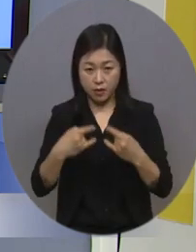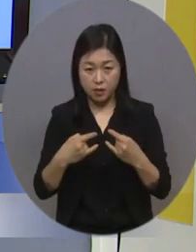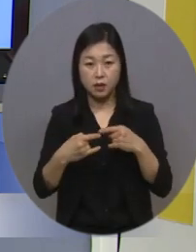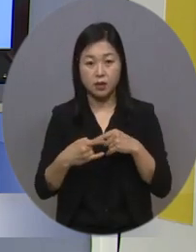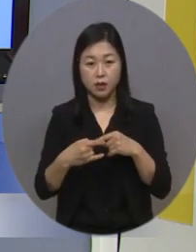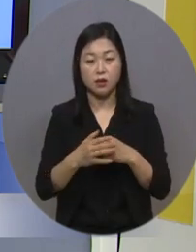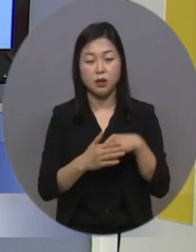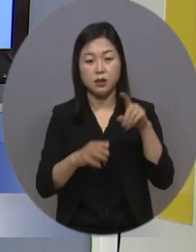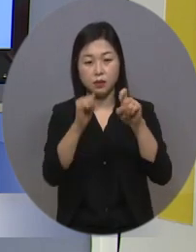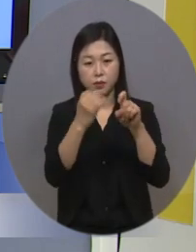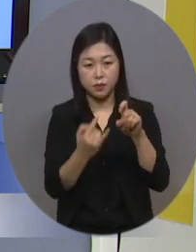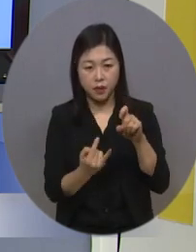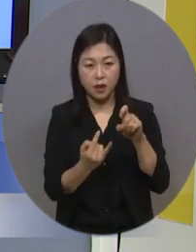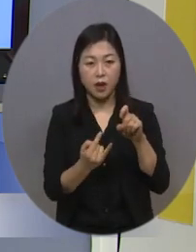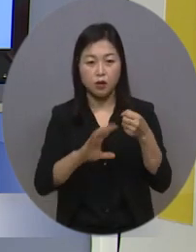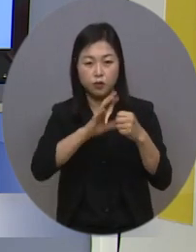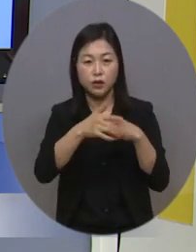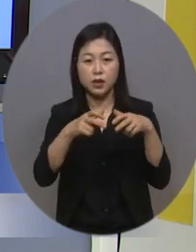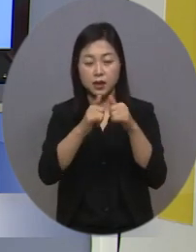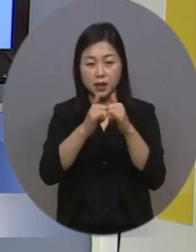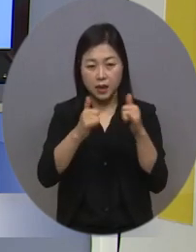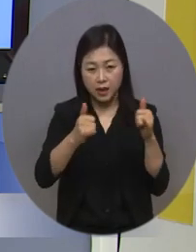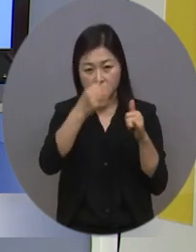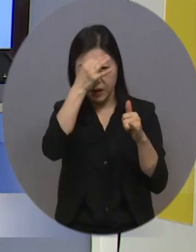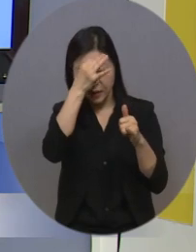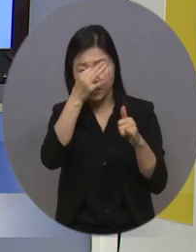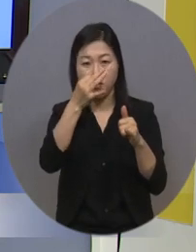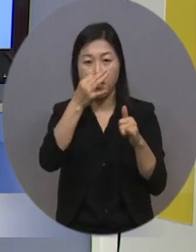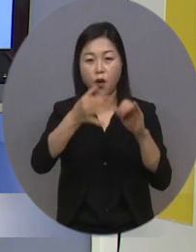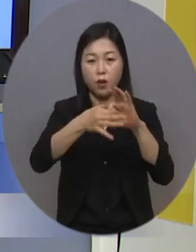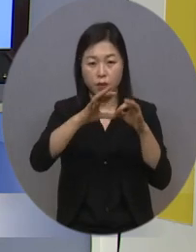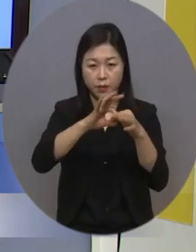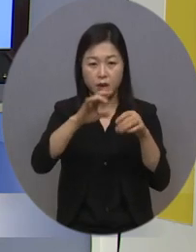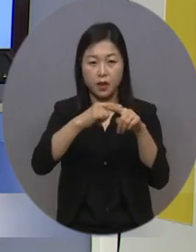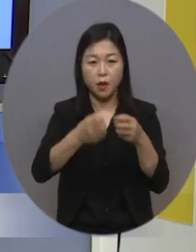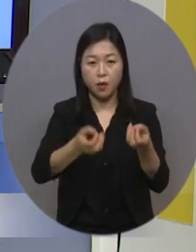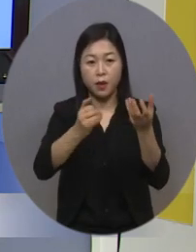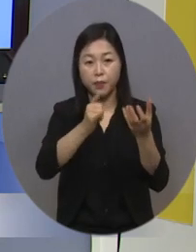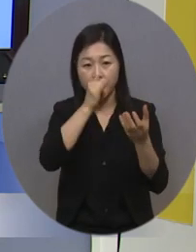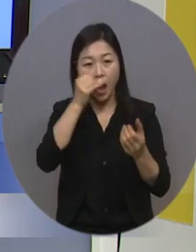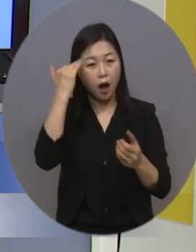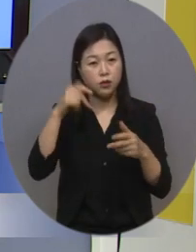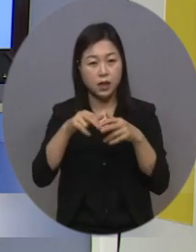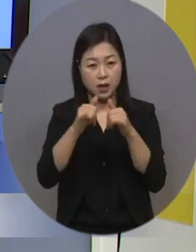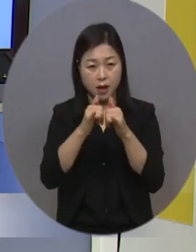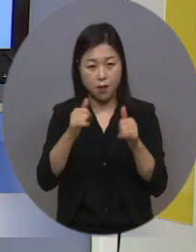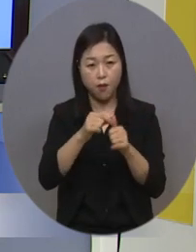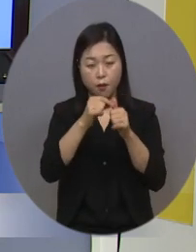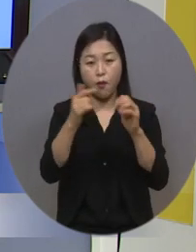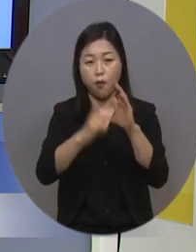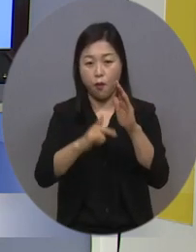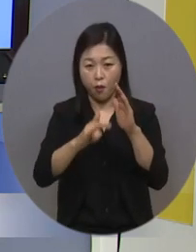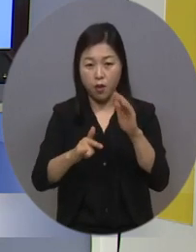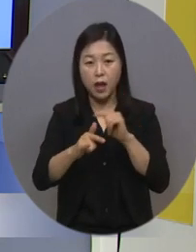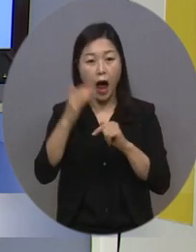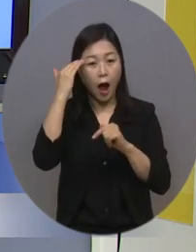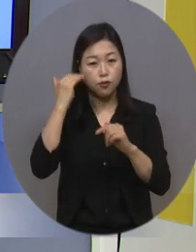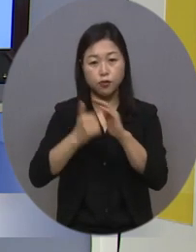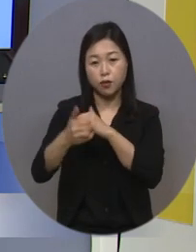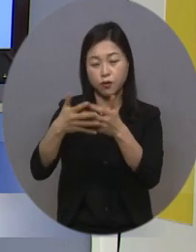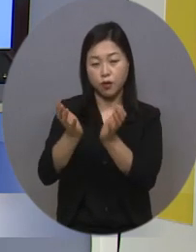제10회 국제장애인기능올림픽대회가 열릴 예정인데요. 한국장애인고용공단이 한국선수단 성공기원을